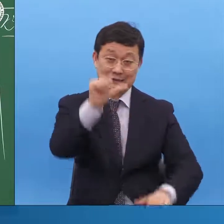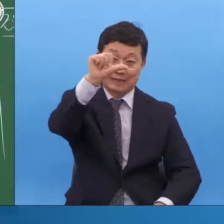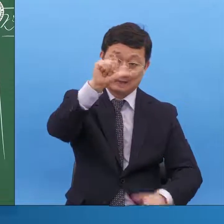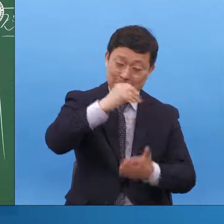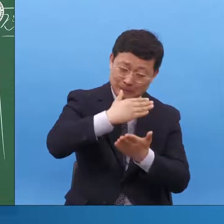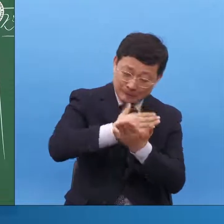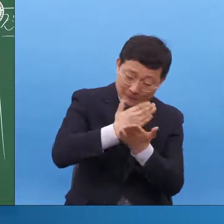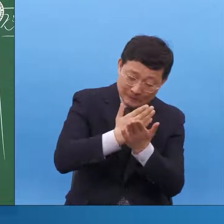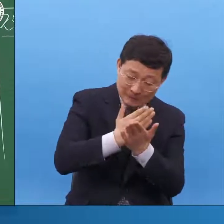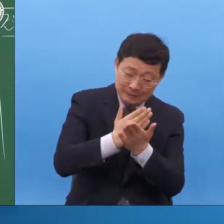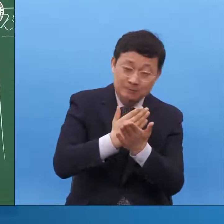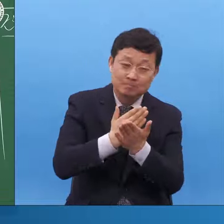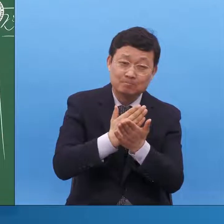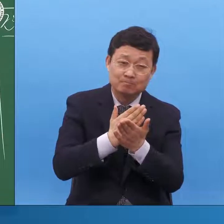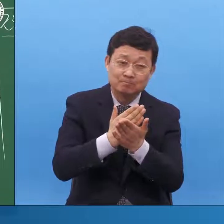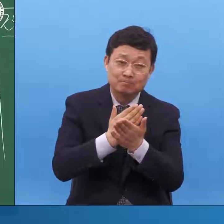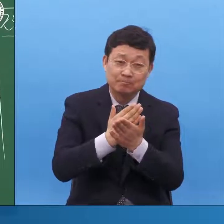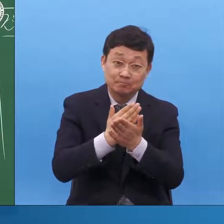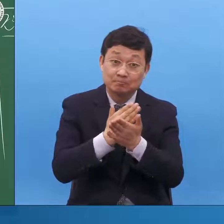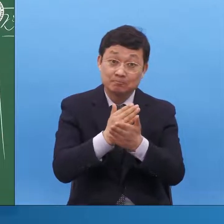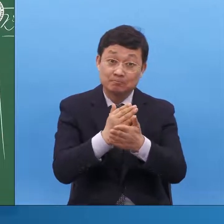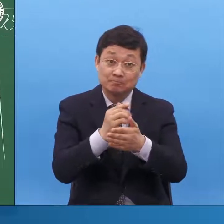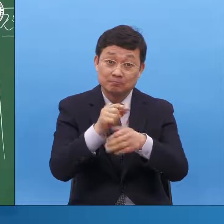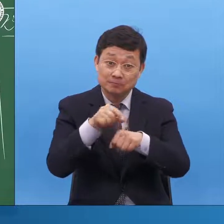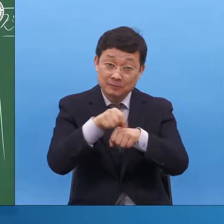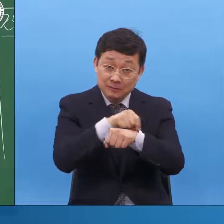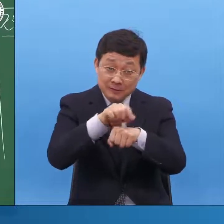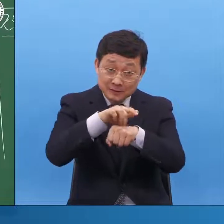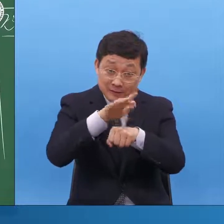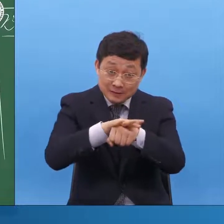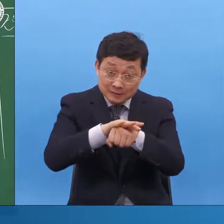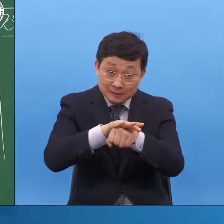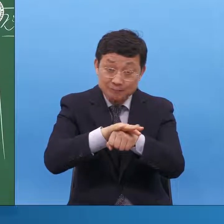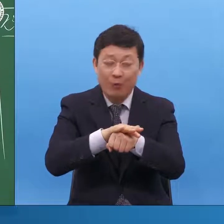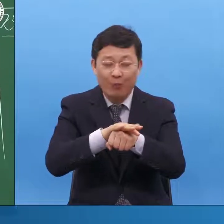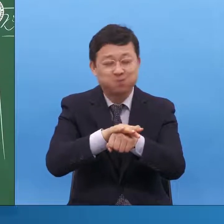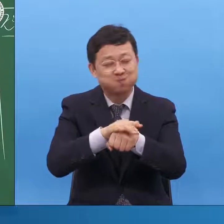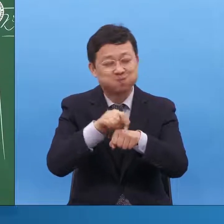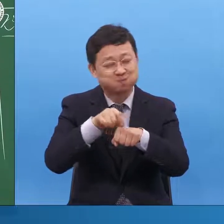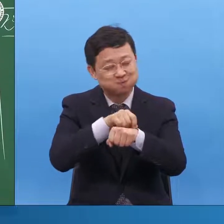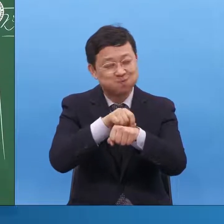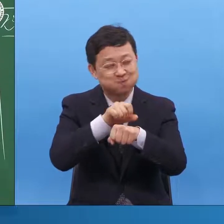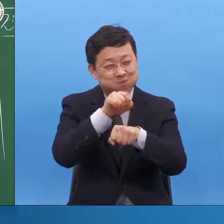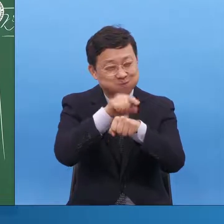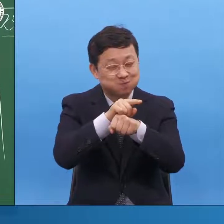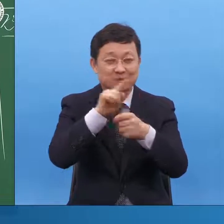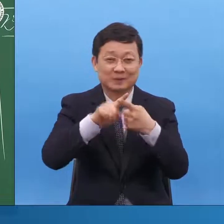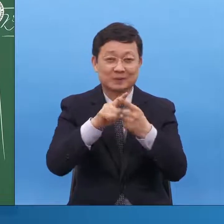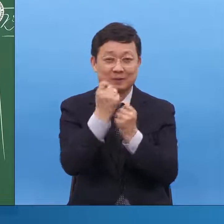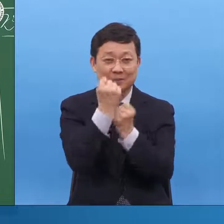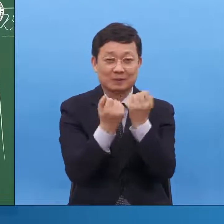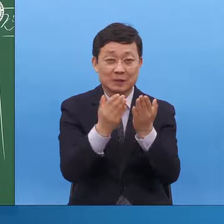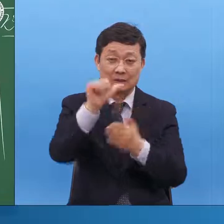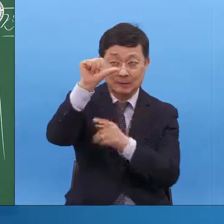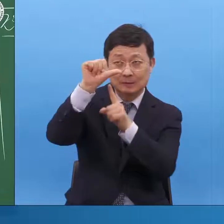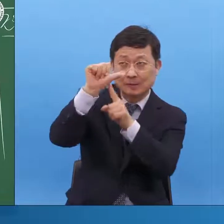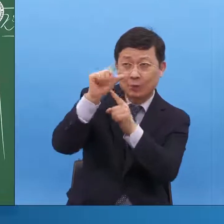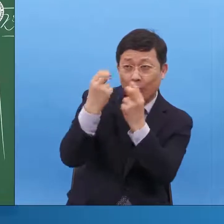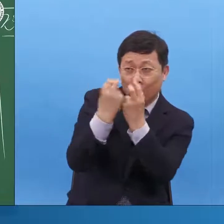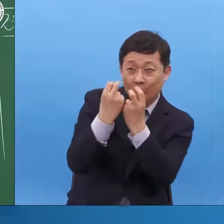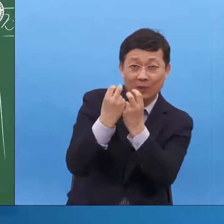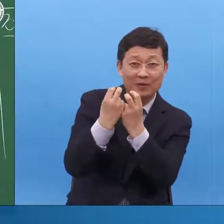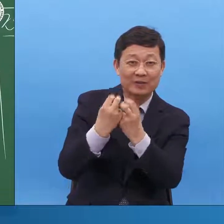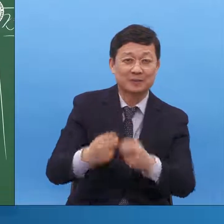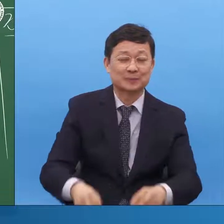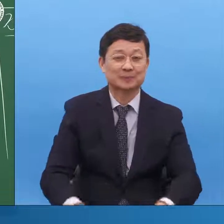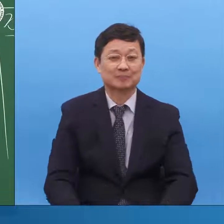이거는 보는 사람이 각각 다른 것도 괜찮습니다. And it might be different for each individual. 그러니까 포럼이 되죠. That's why you can do 너는 이걸 forum on 어떻게 this. 봤냐? And how